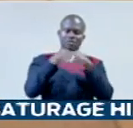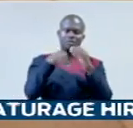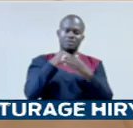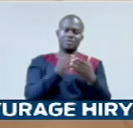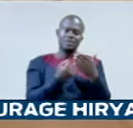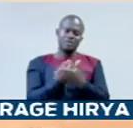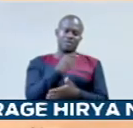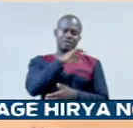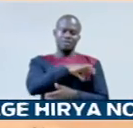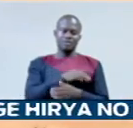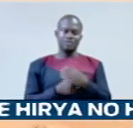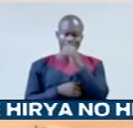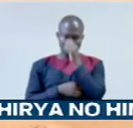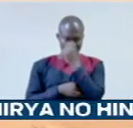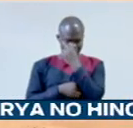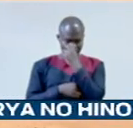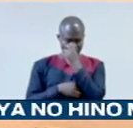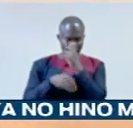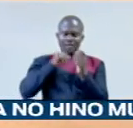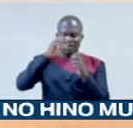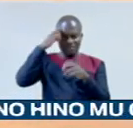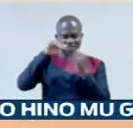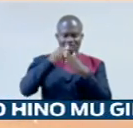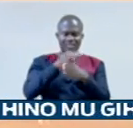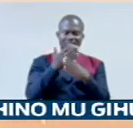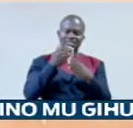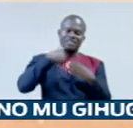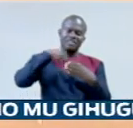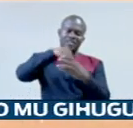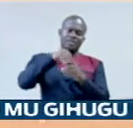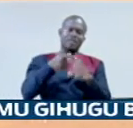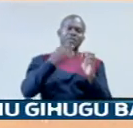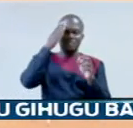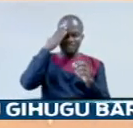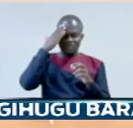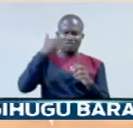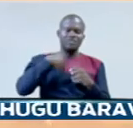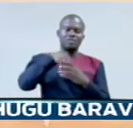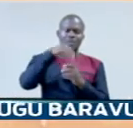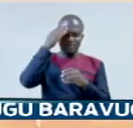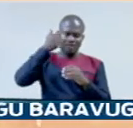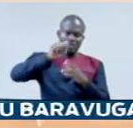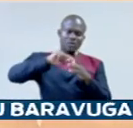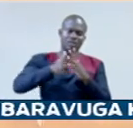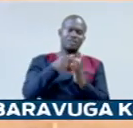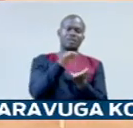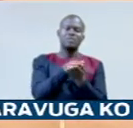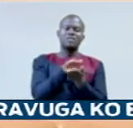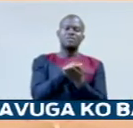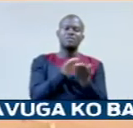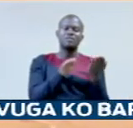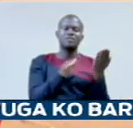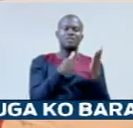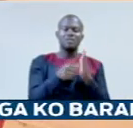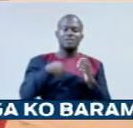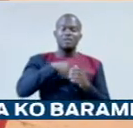inyungu ntabwo nibuka imigabane nari mfitemo ariko nzi ko nyifitemo kuko niho natangiraga mbitse Ikibazo